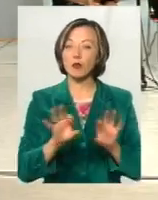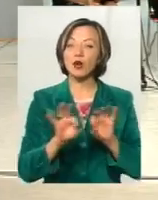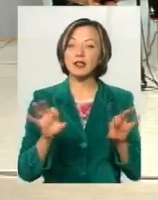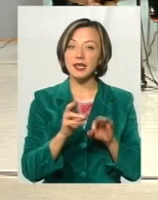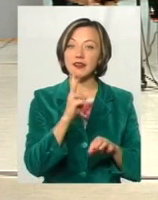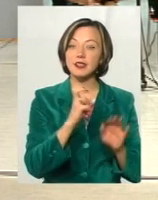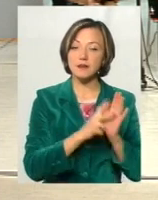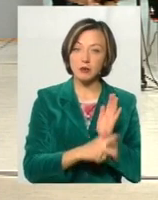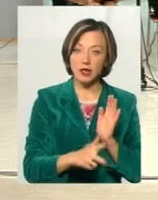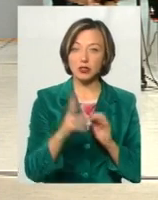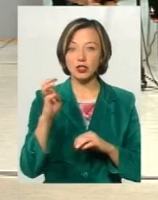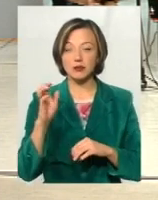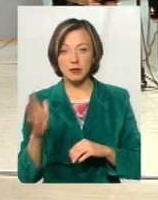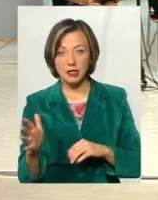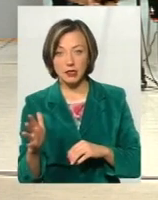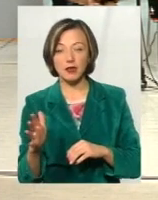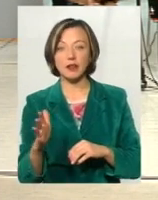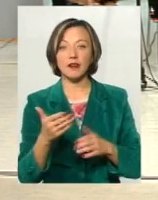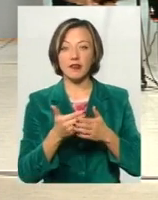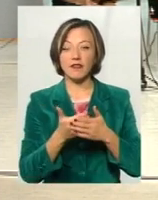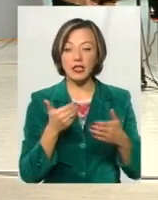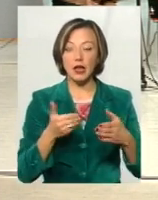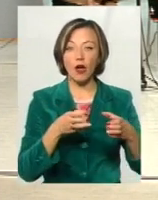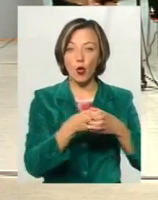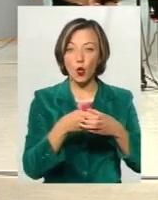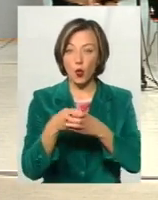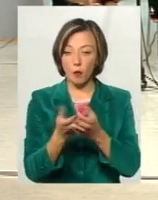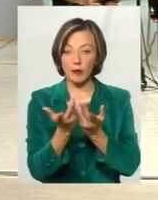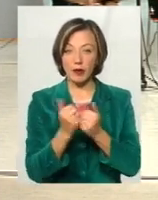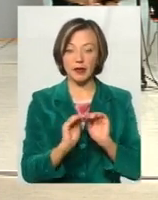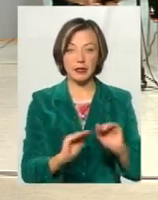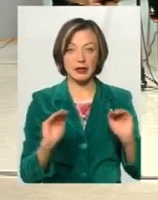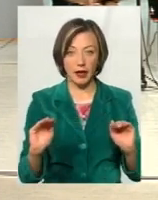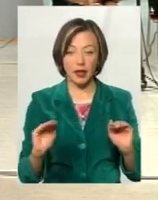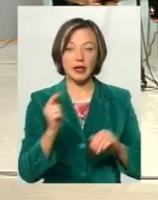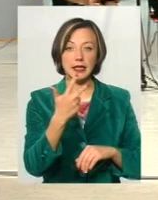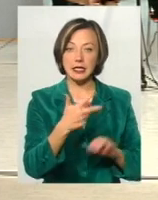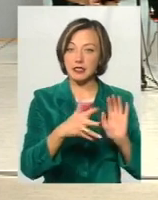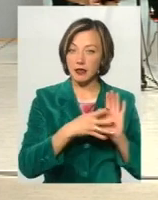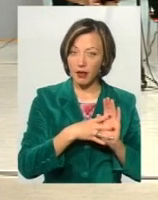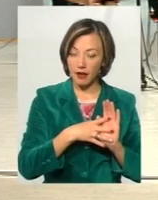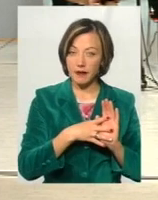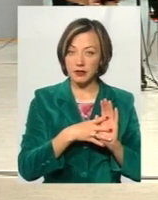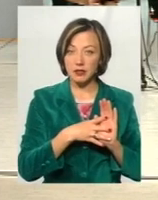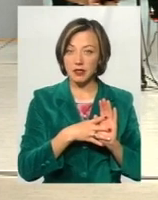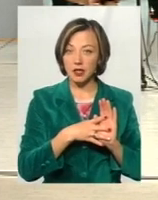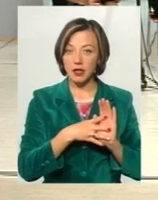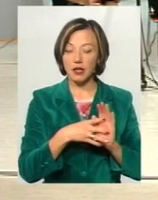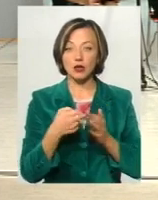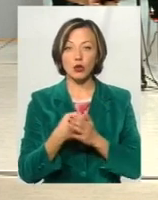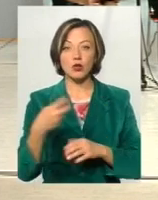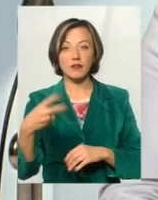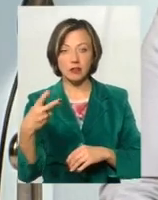що 280 і 450 від доповнюваності груп залежать. Тому що там 39, і якщо буде, я вказала, до